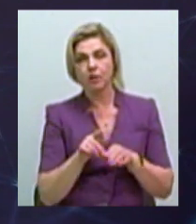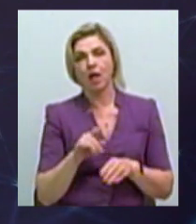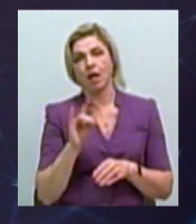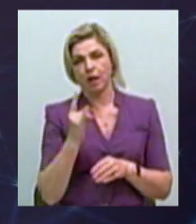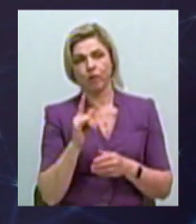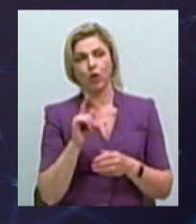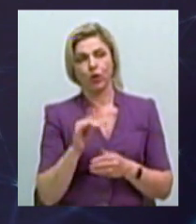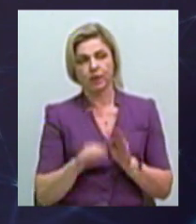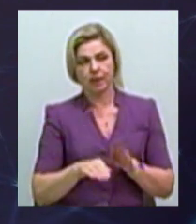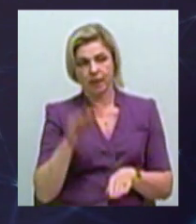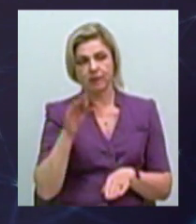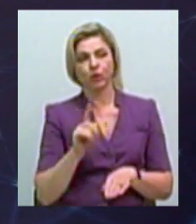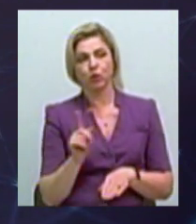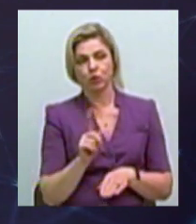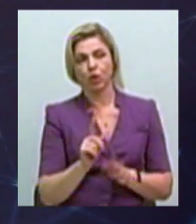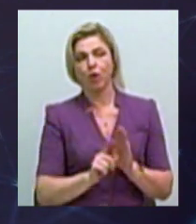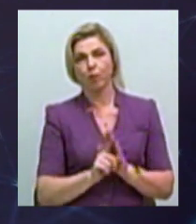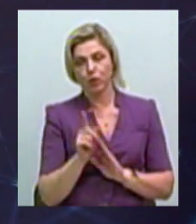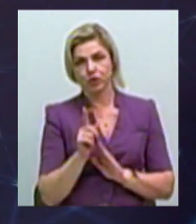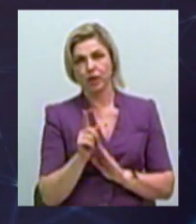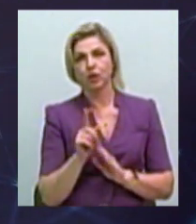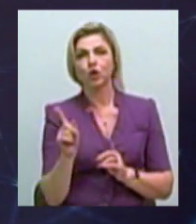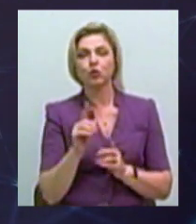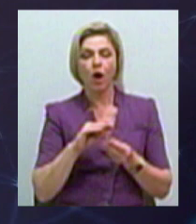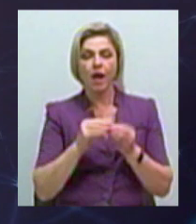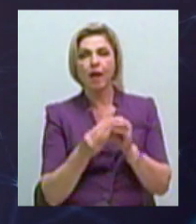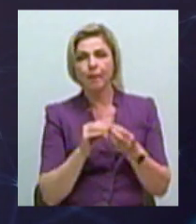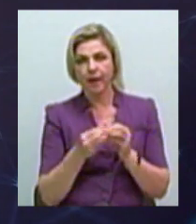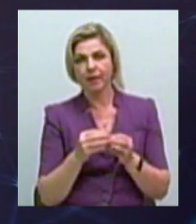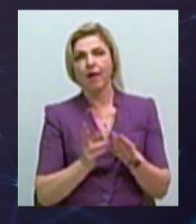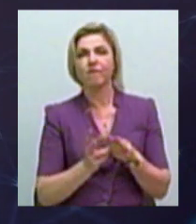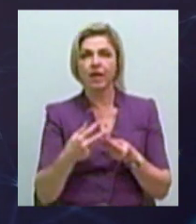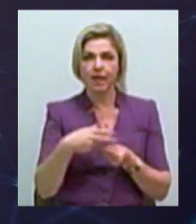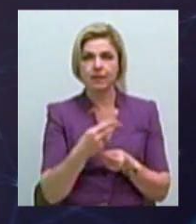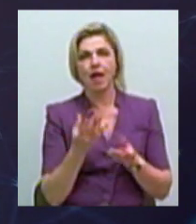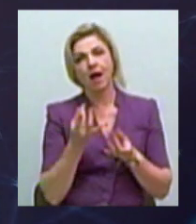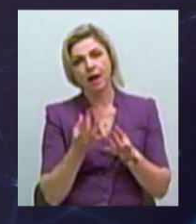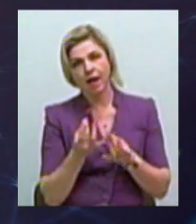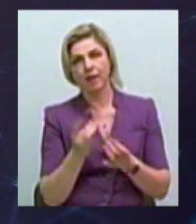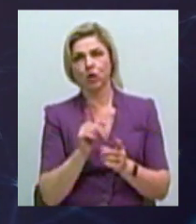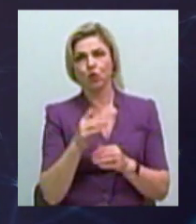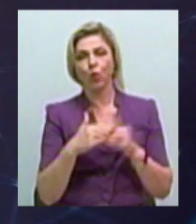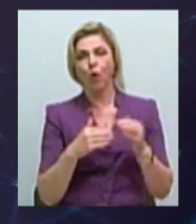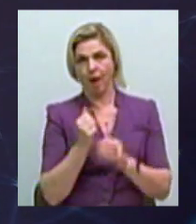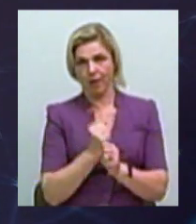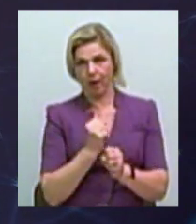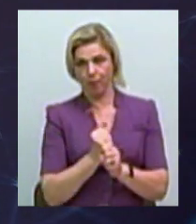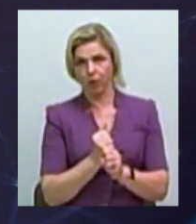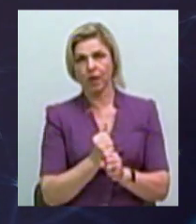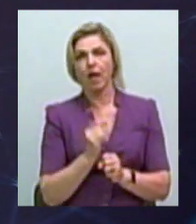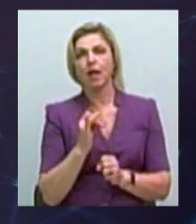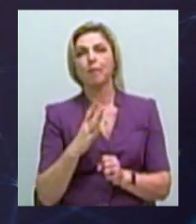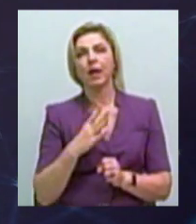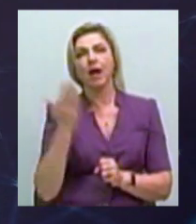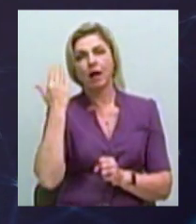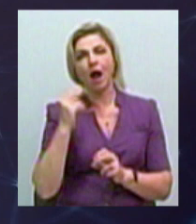в дитинстві ще щось, з дитинства починаючи, ліпити, вирізати, клеїти і так далі. Недаремно були уроки і праці,